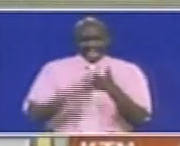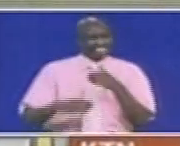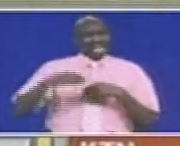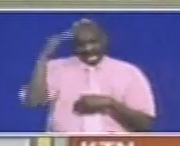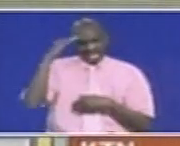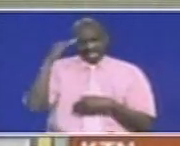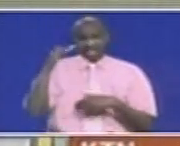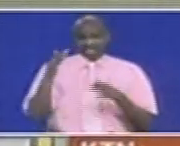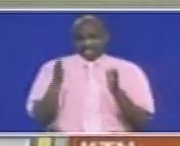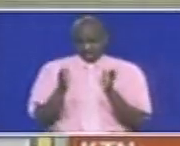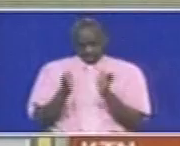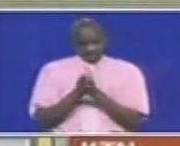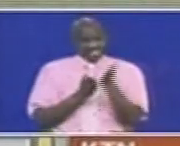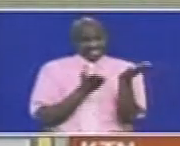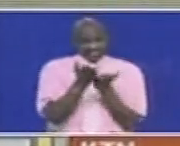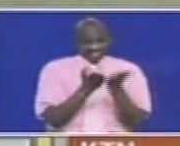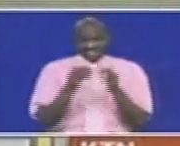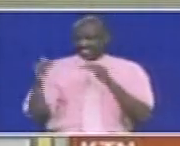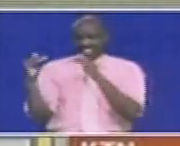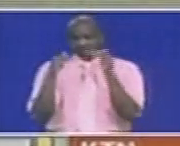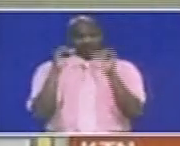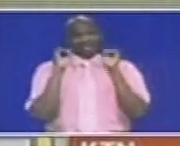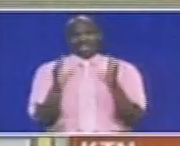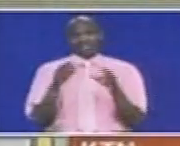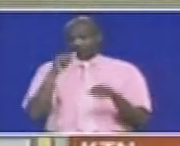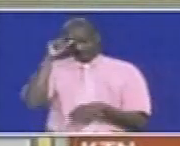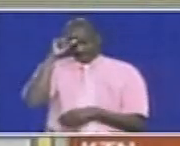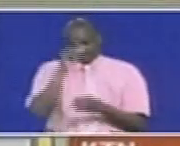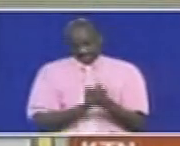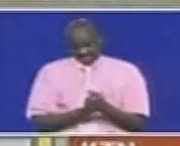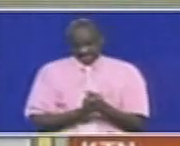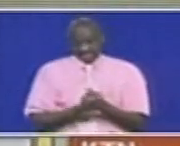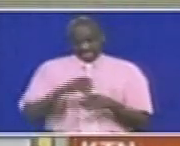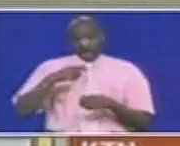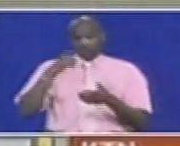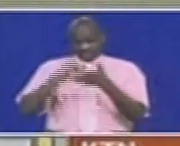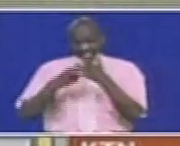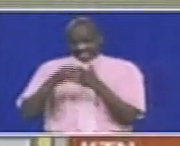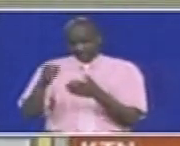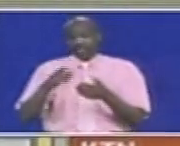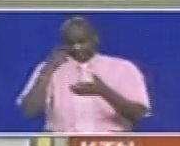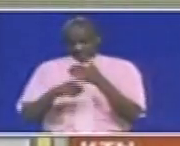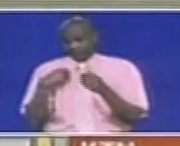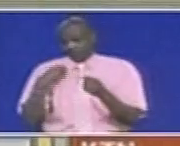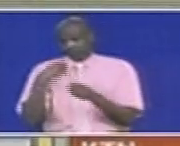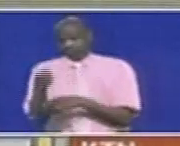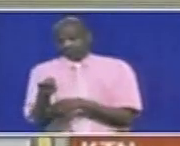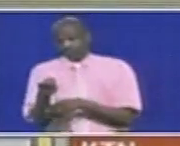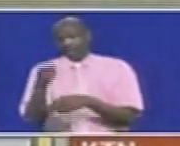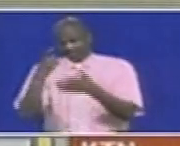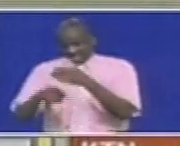haulingani na huduma wanazozipokea kutoka kwa serikali. Mbali na ushuru unaotozwa katika mishahara, pia kuna ule ushuru